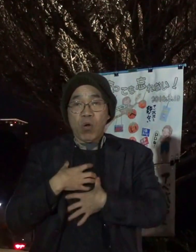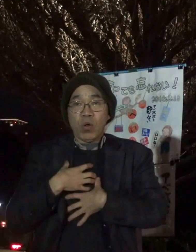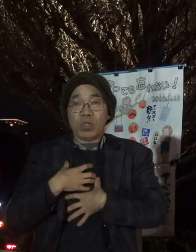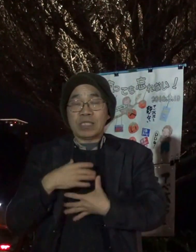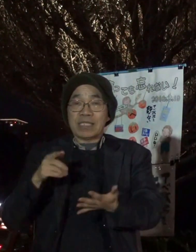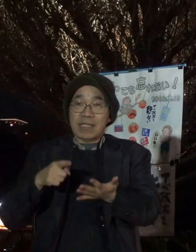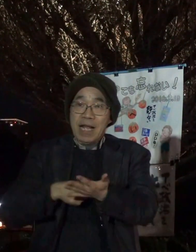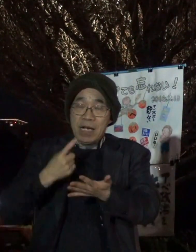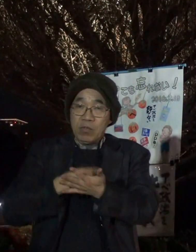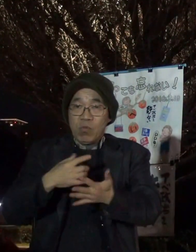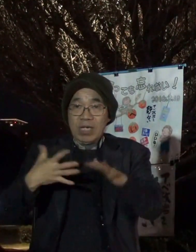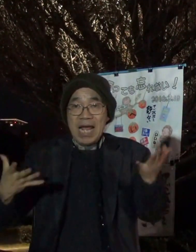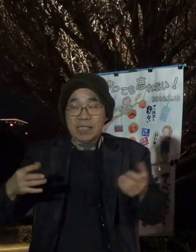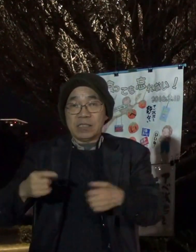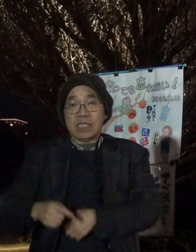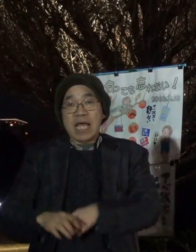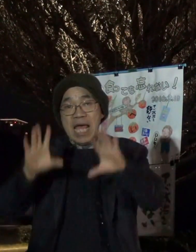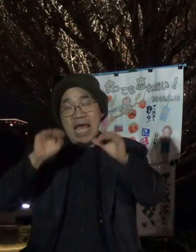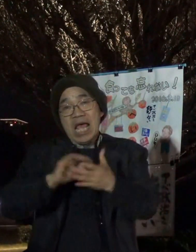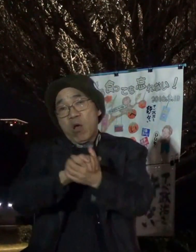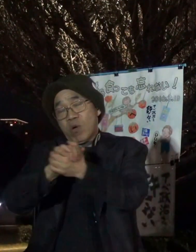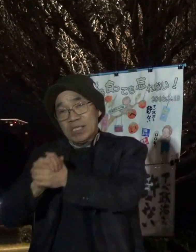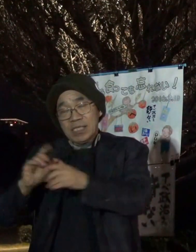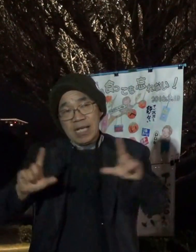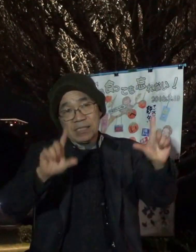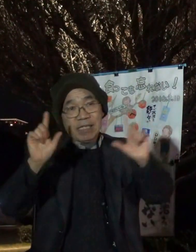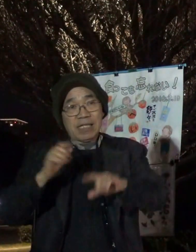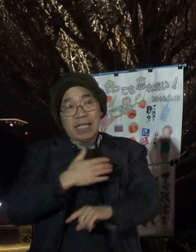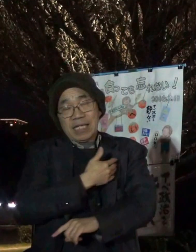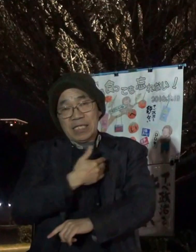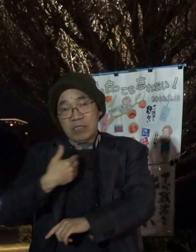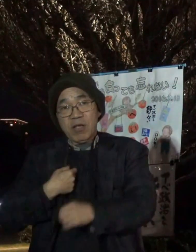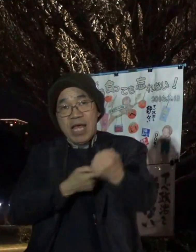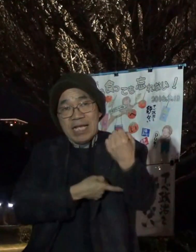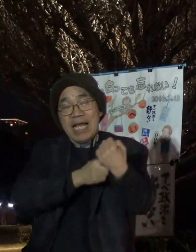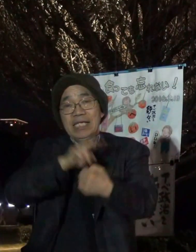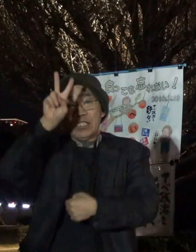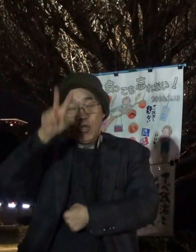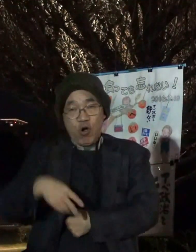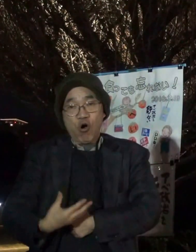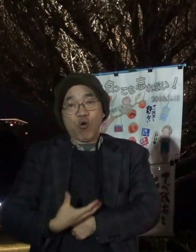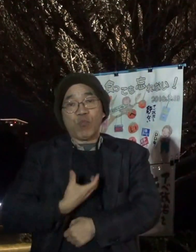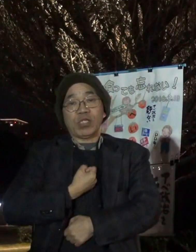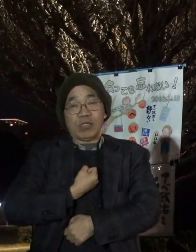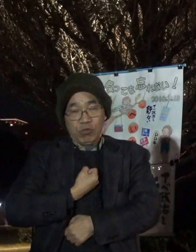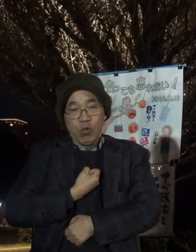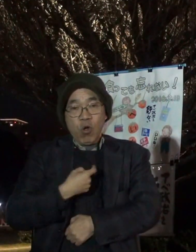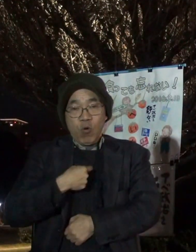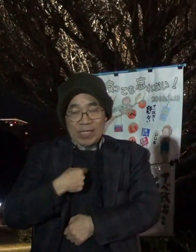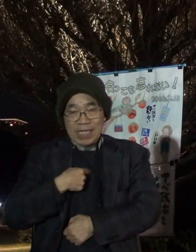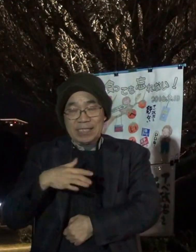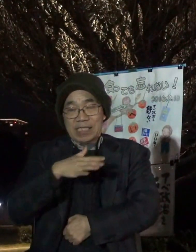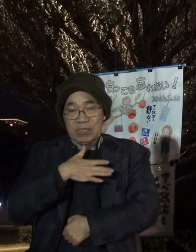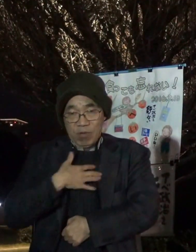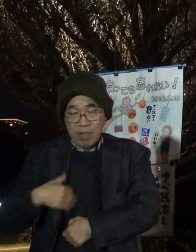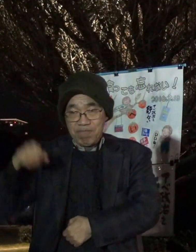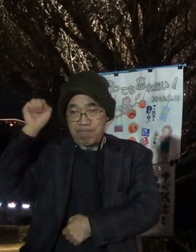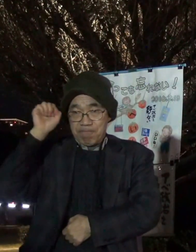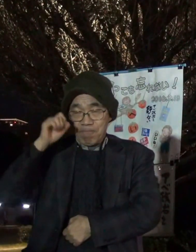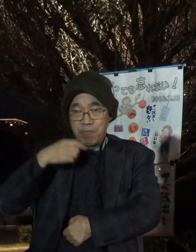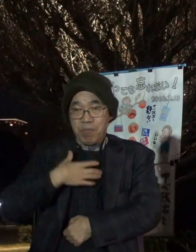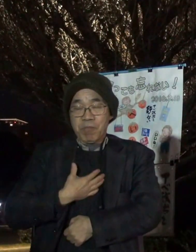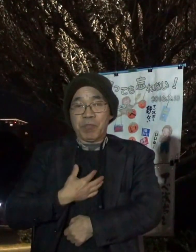和な暮らしをする権利を持っているということを私たちは認識しています。